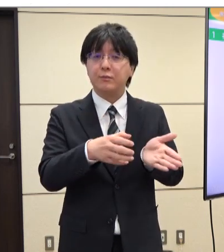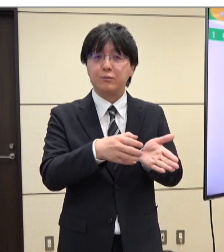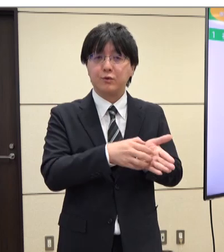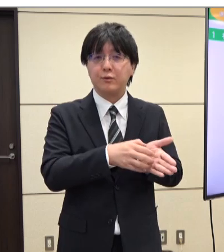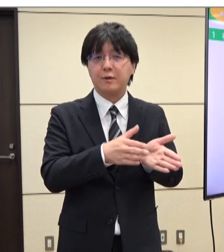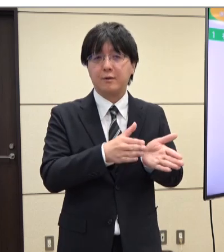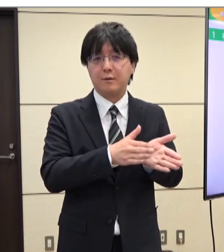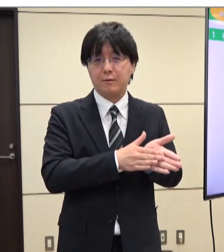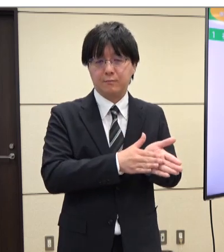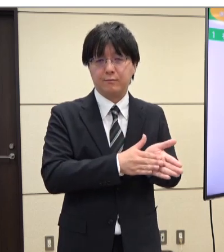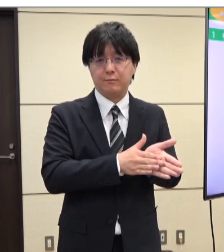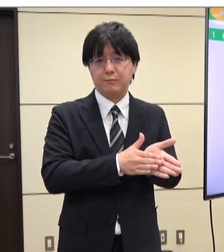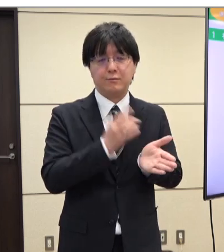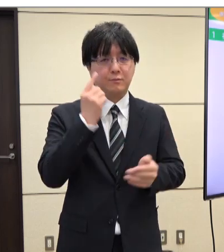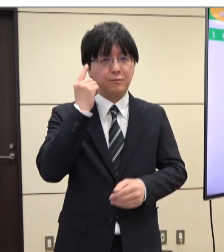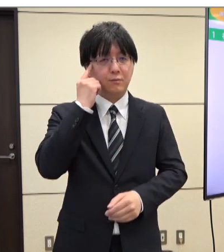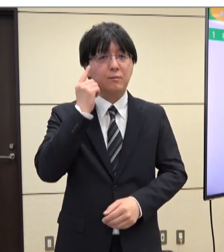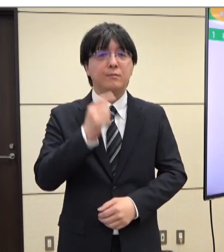ますが、